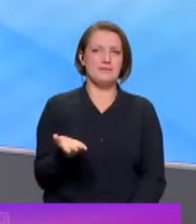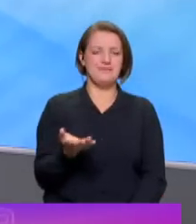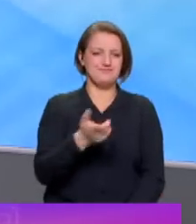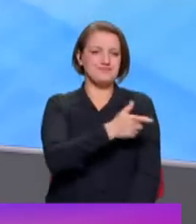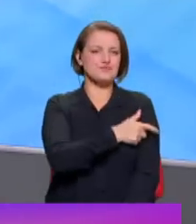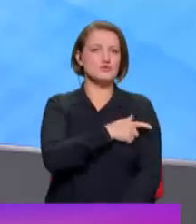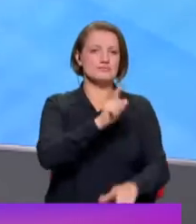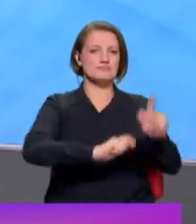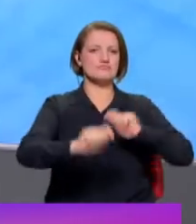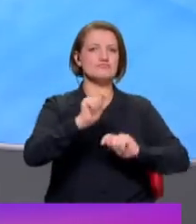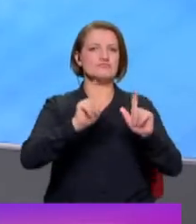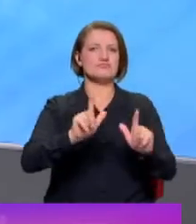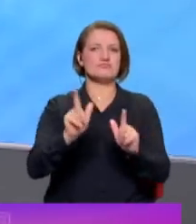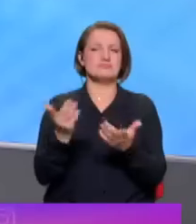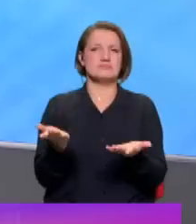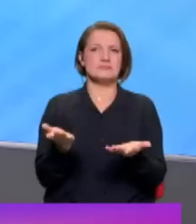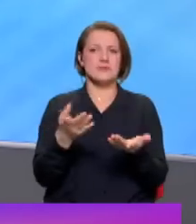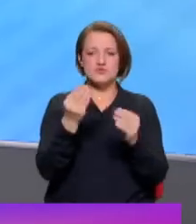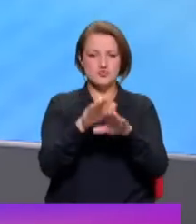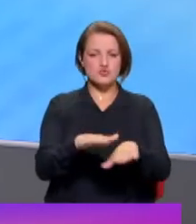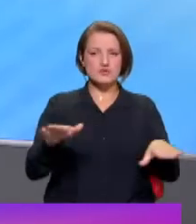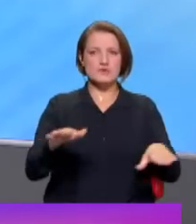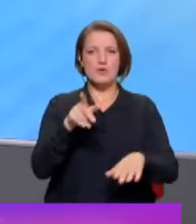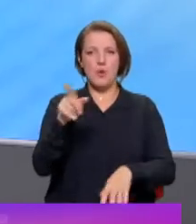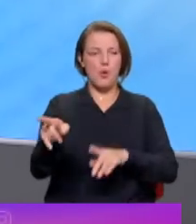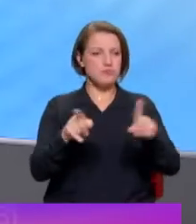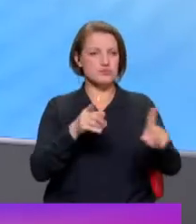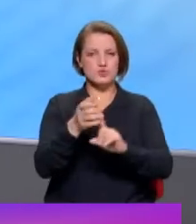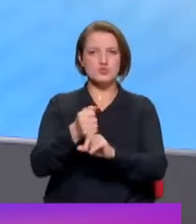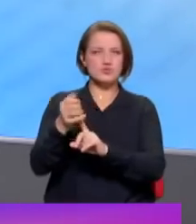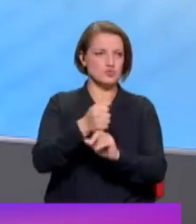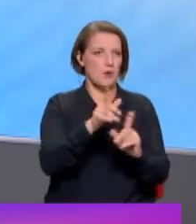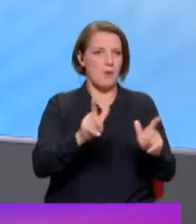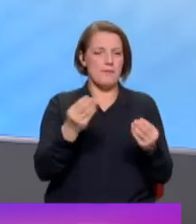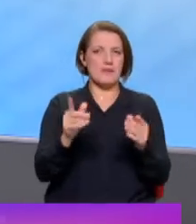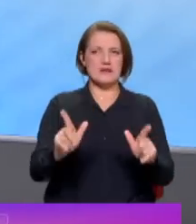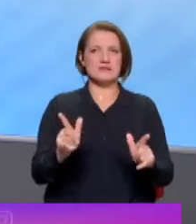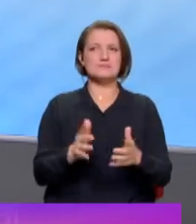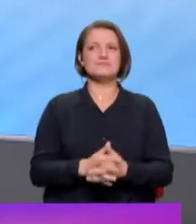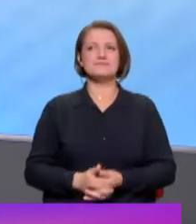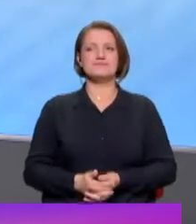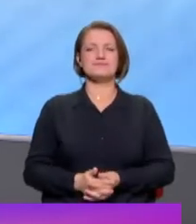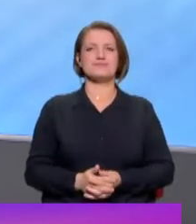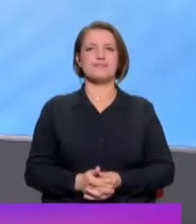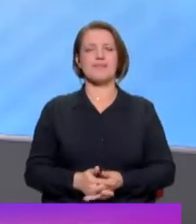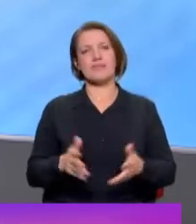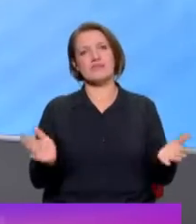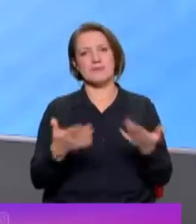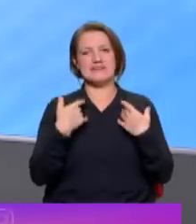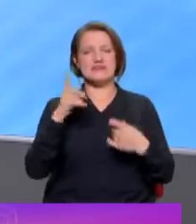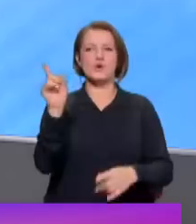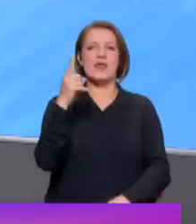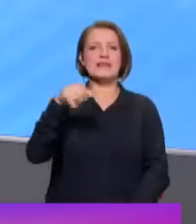yurt yapılması gerekiyor illa çocukların ocu ya da bucu mu olması lazım barınma konusunda sorun çekmemesi için ya da bizi